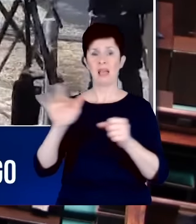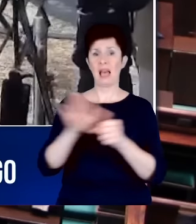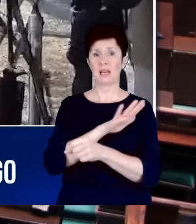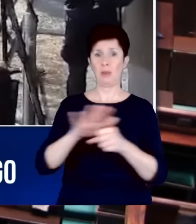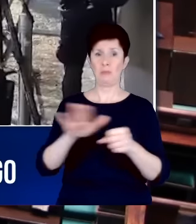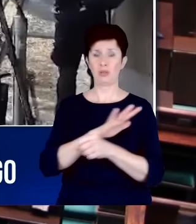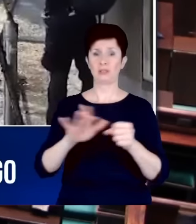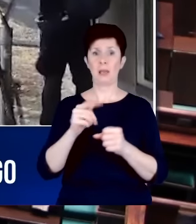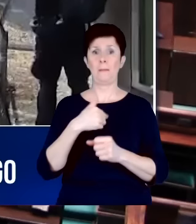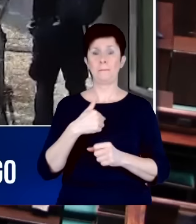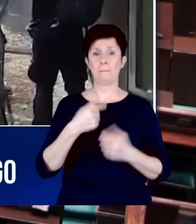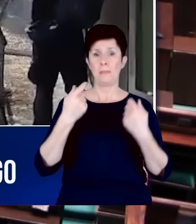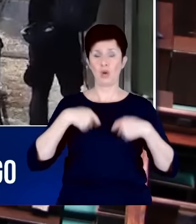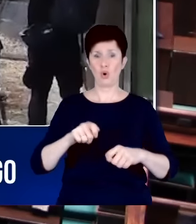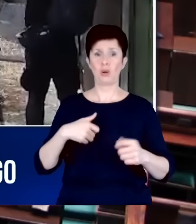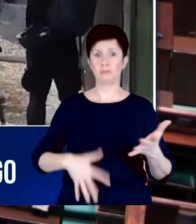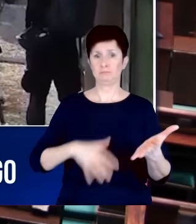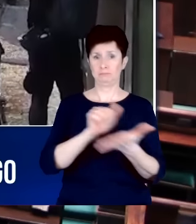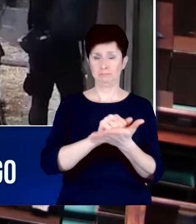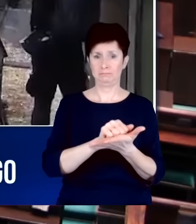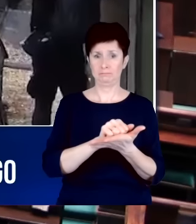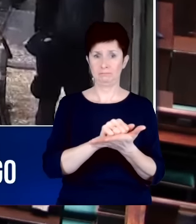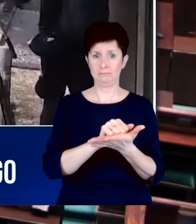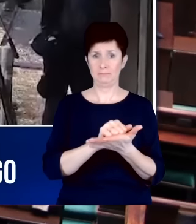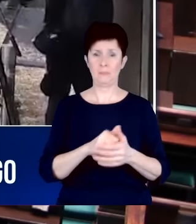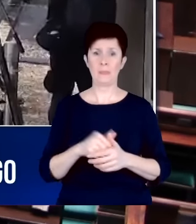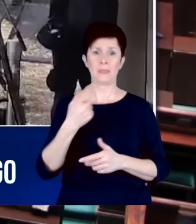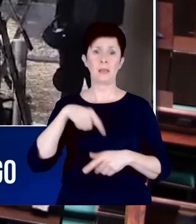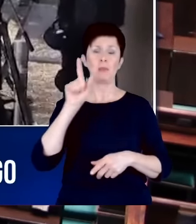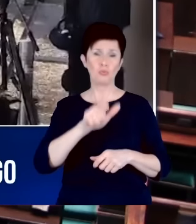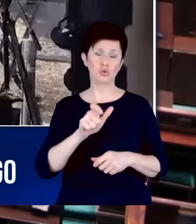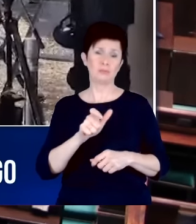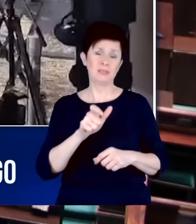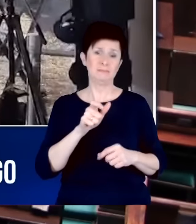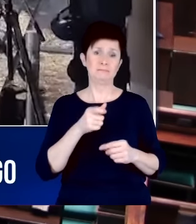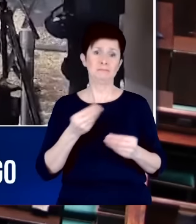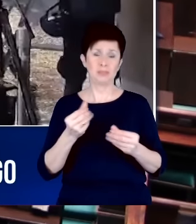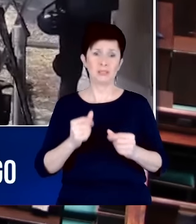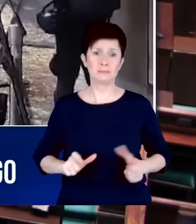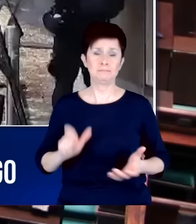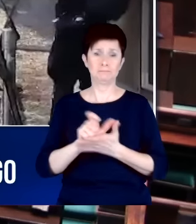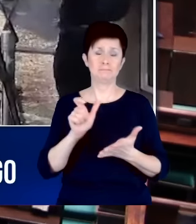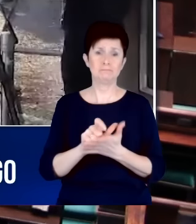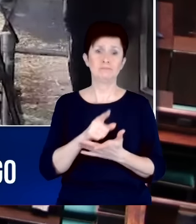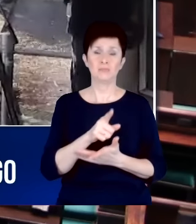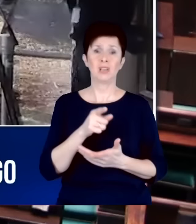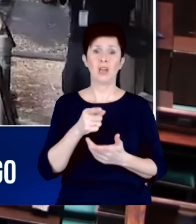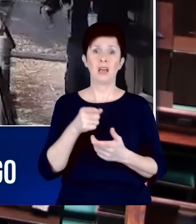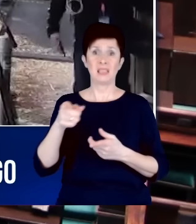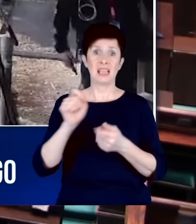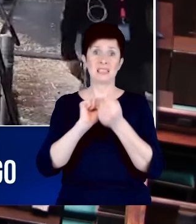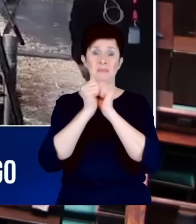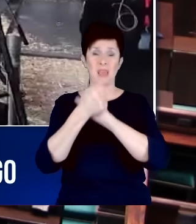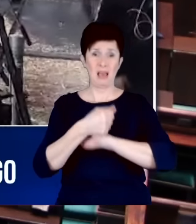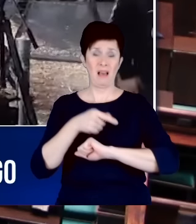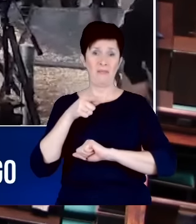bo musimy i tego są wszyscy świadomi, solidarnie ponieść, aby rolnictwo w Europie przy tych zmianach, które zachodzą w najbliższych